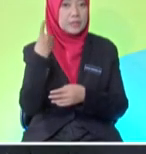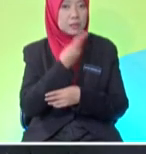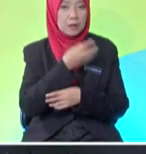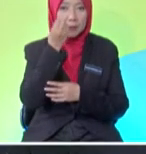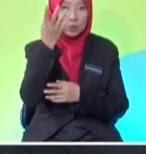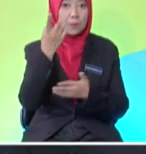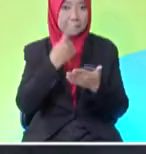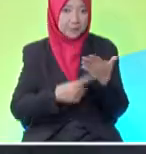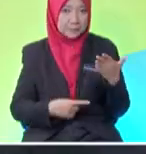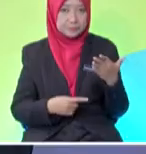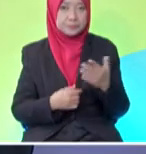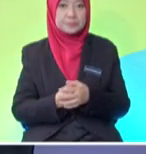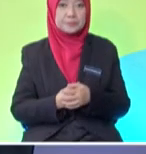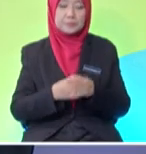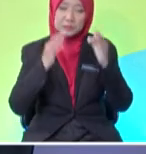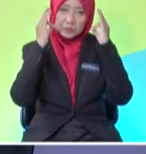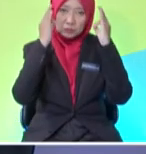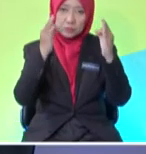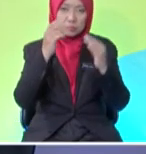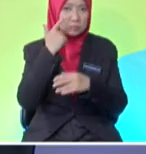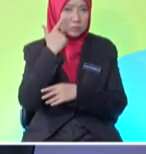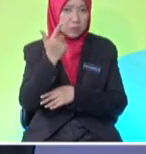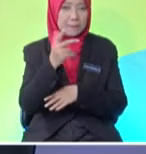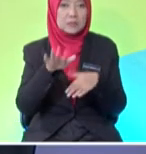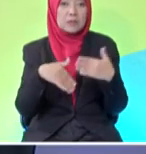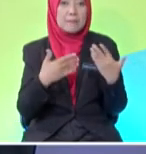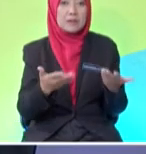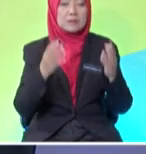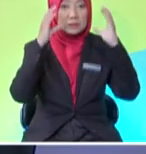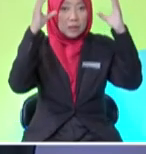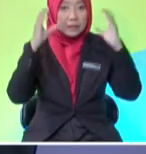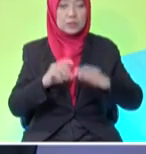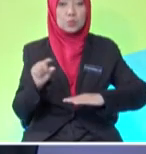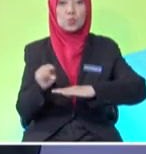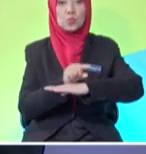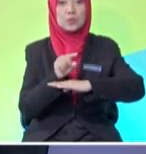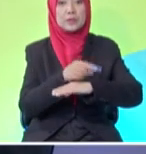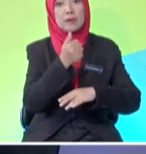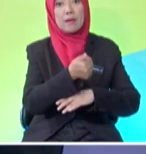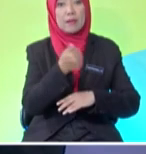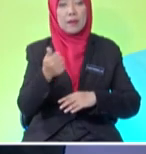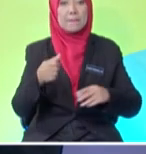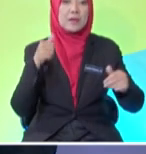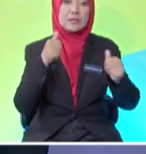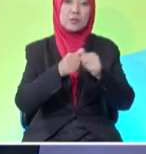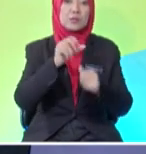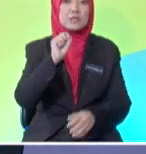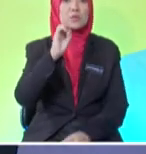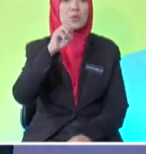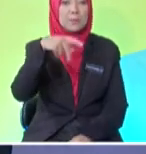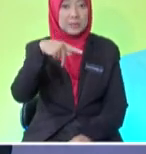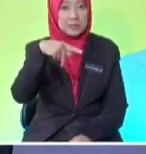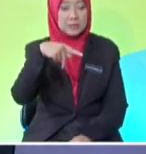untuk semua ini kita akan lihat Bagaimana kaidah penggunaan alat tanda mesin tersebut mengikut sop yaitu